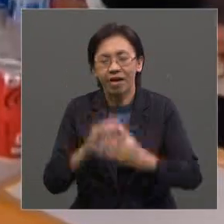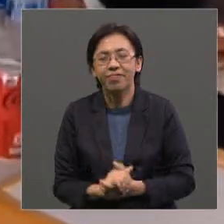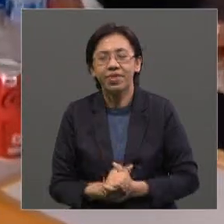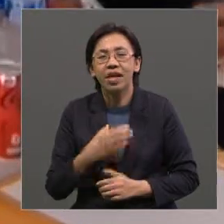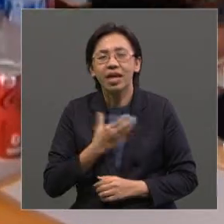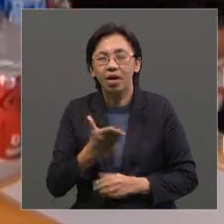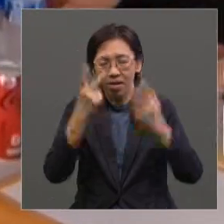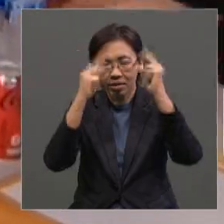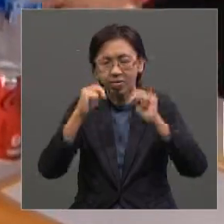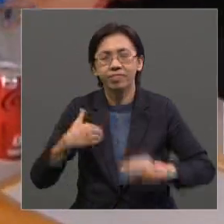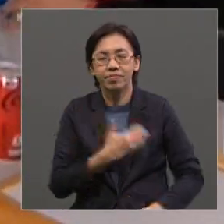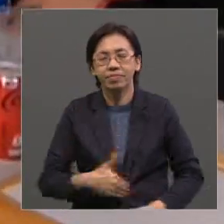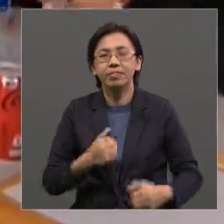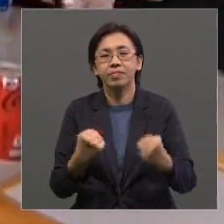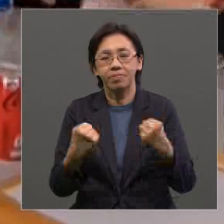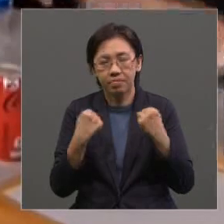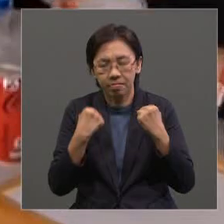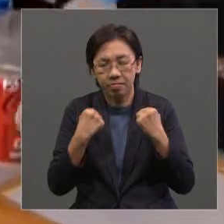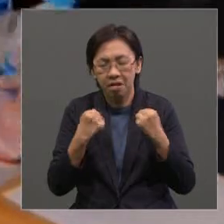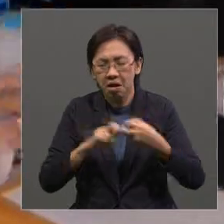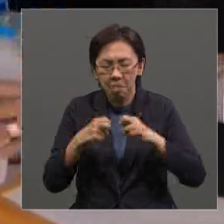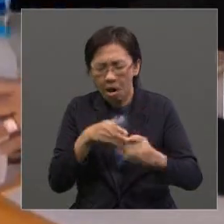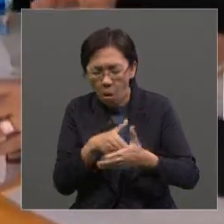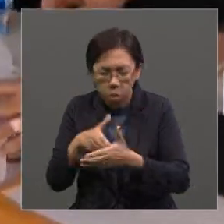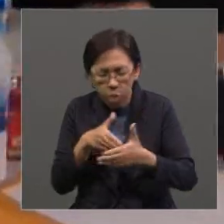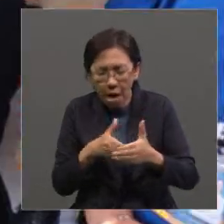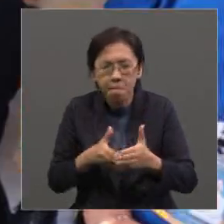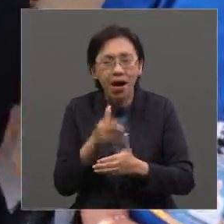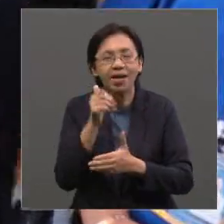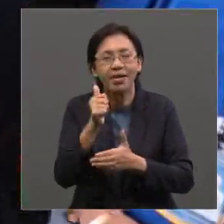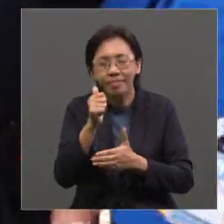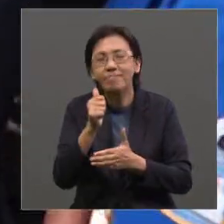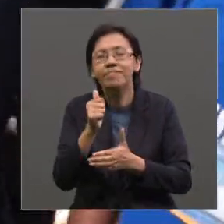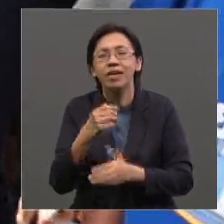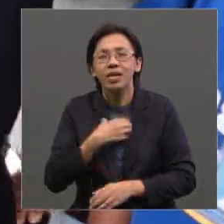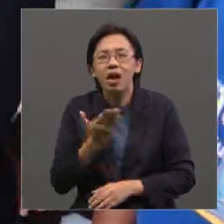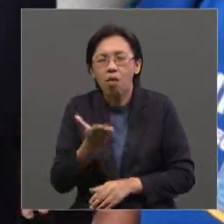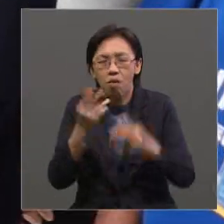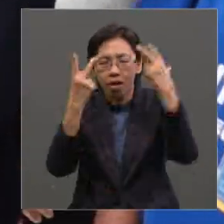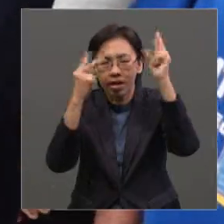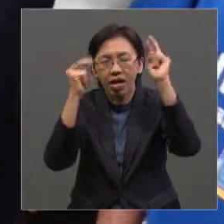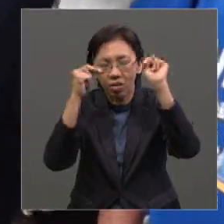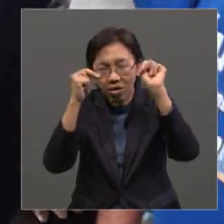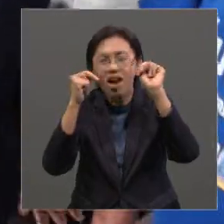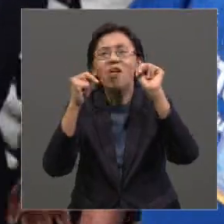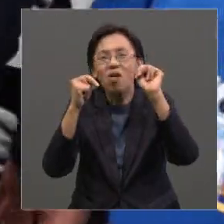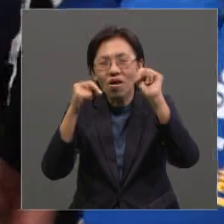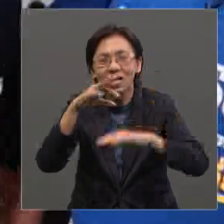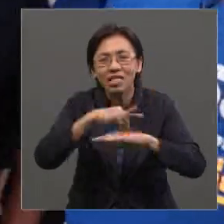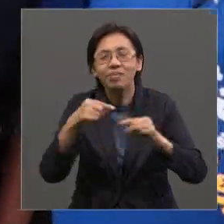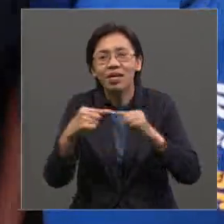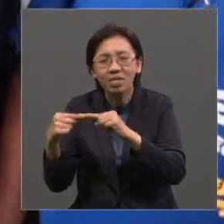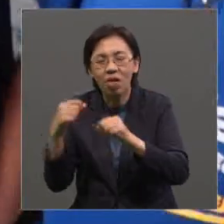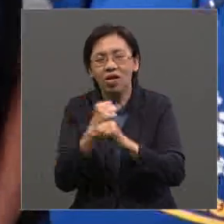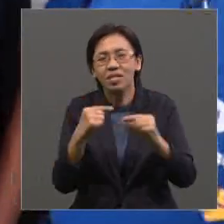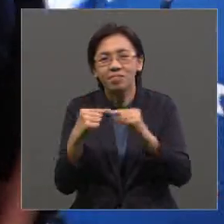นะโดยขอให้ท่านนายกเนี่ยมีสุขภาพแข็งแรงก้าวข้ามปัญหาทุกอย่างอย่างยั่งยืนนะแล้วก็ขอให้ท่านนายกได้ไปต่อขอให้ได้ท